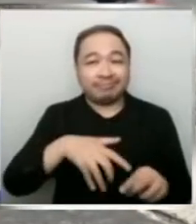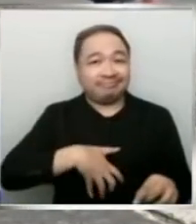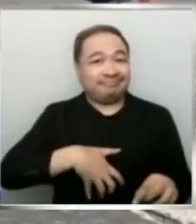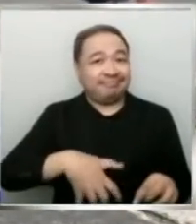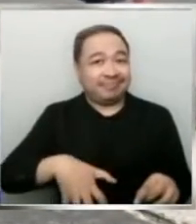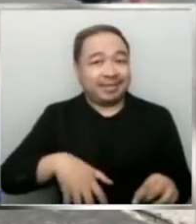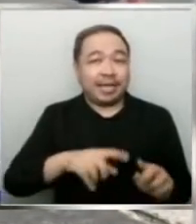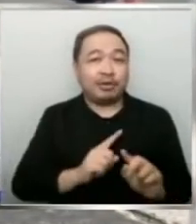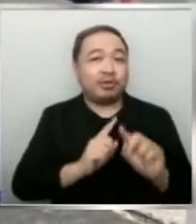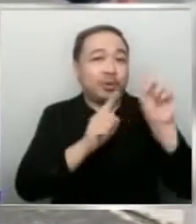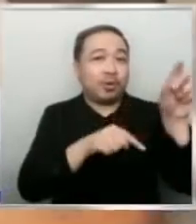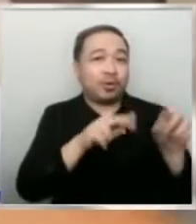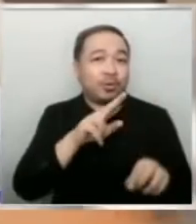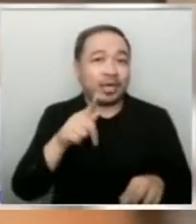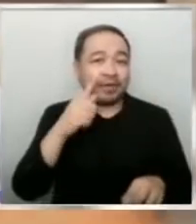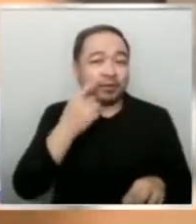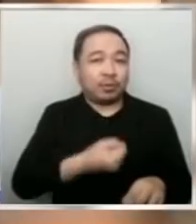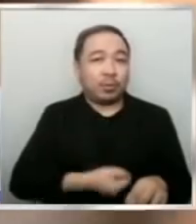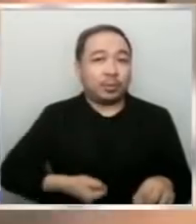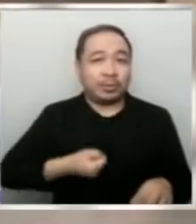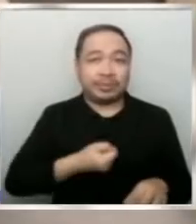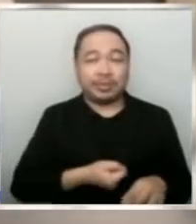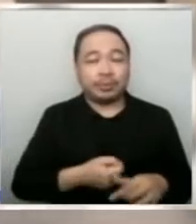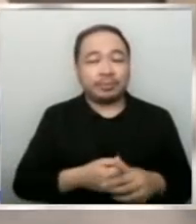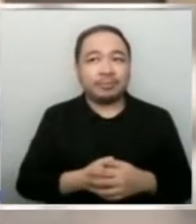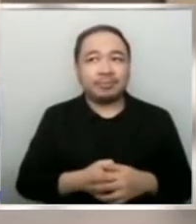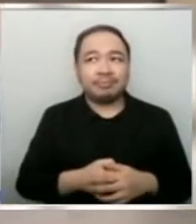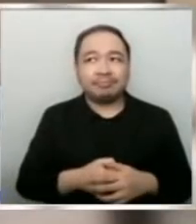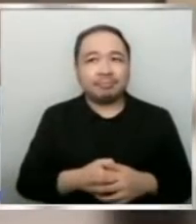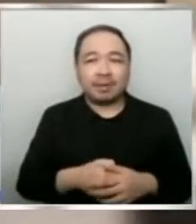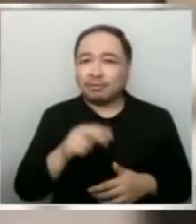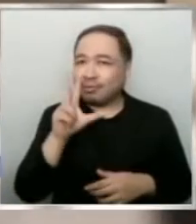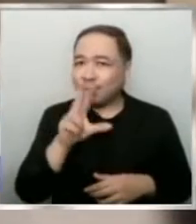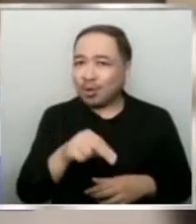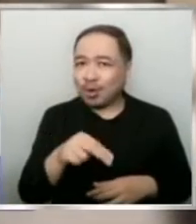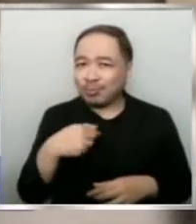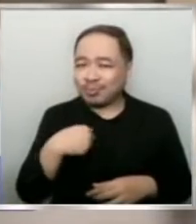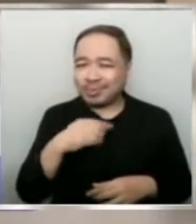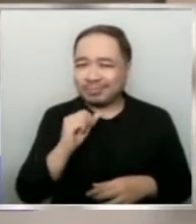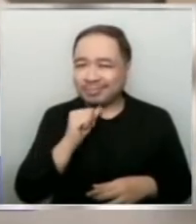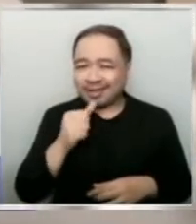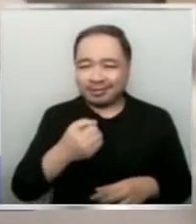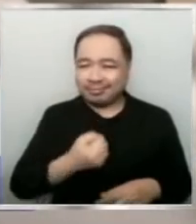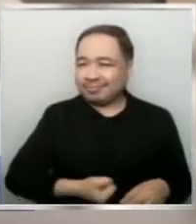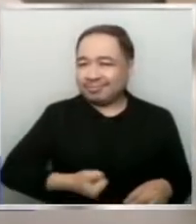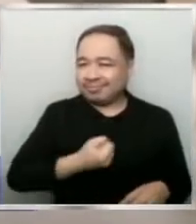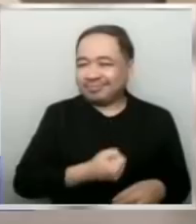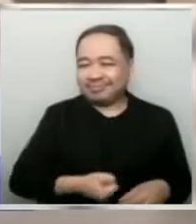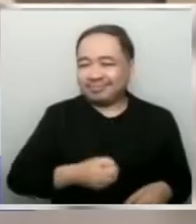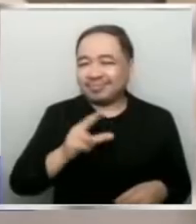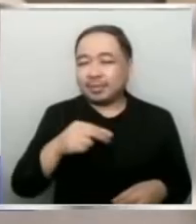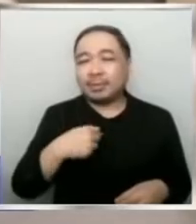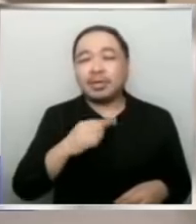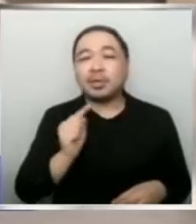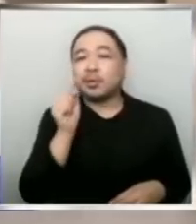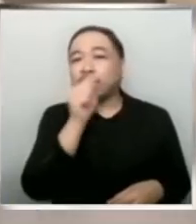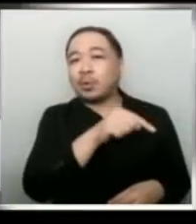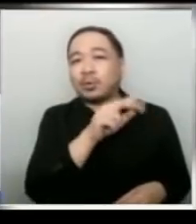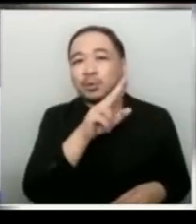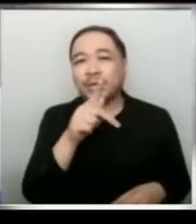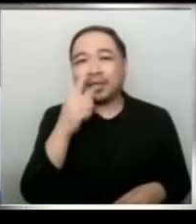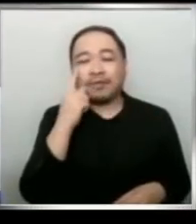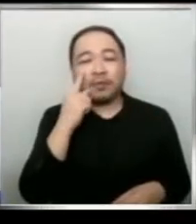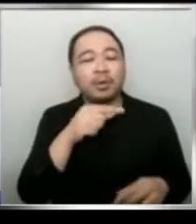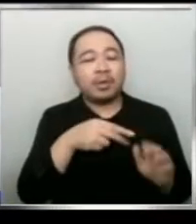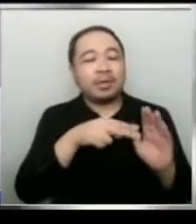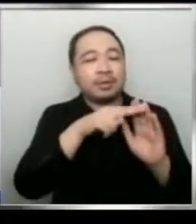para magpa-ultrasound. No, I didn't have an ultrasound. I went there po for the funeral of my lola.